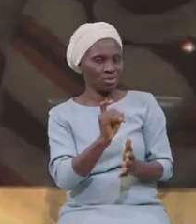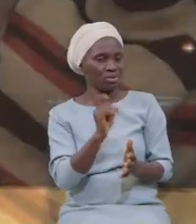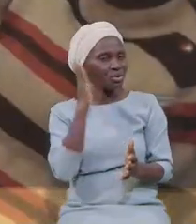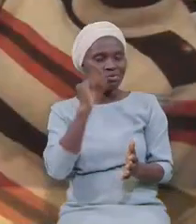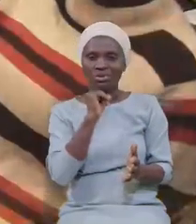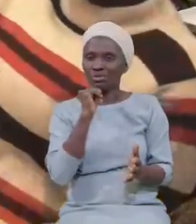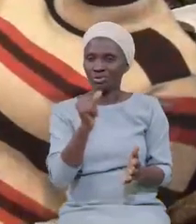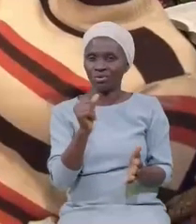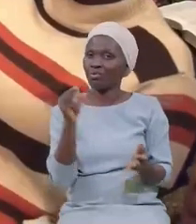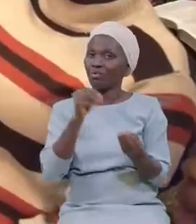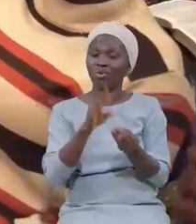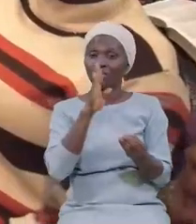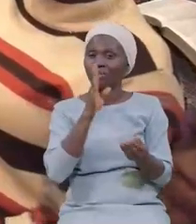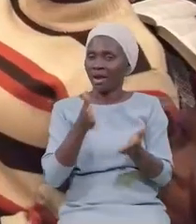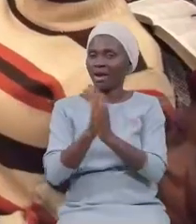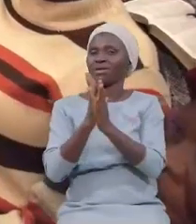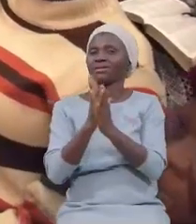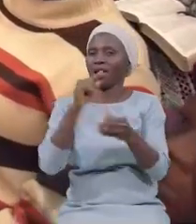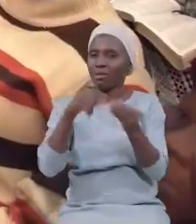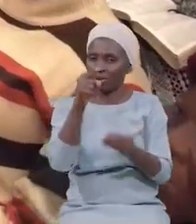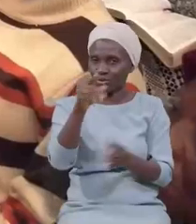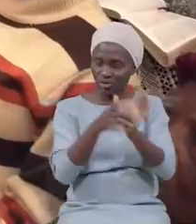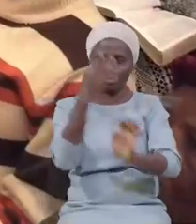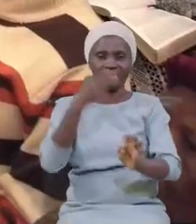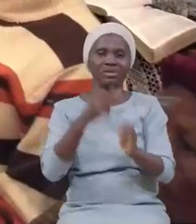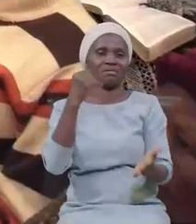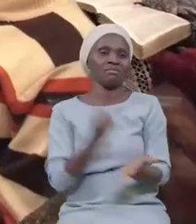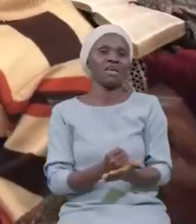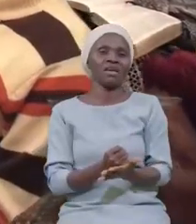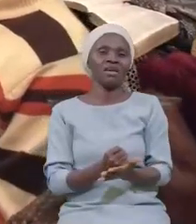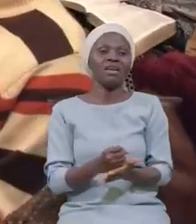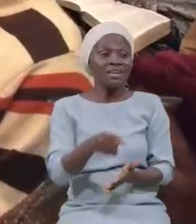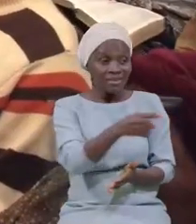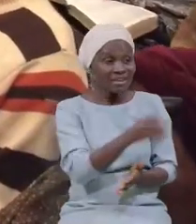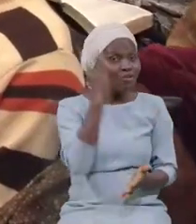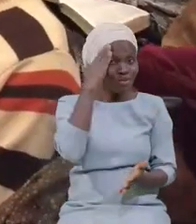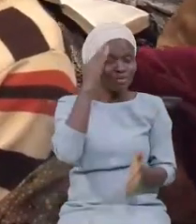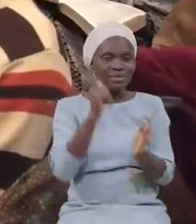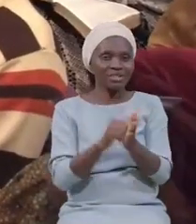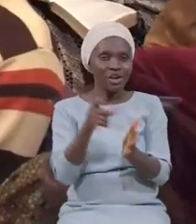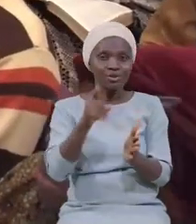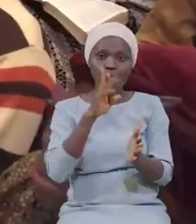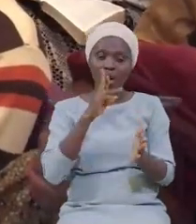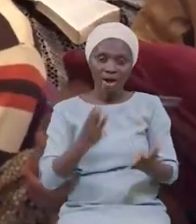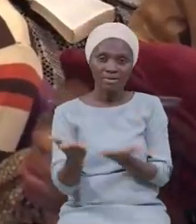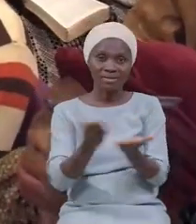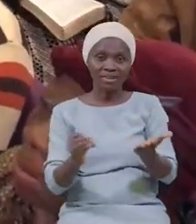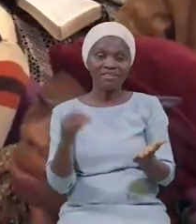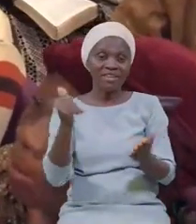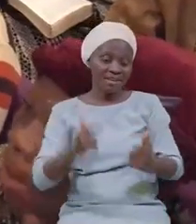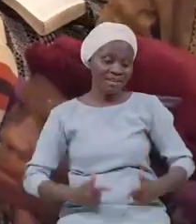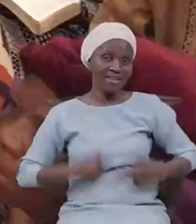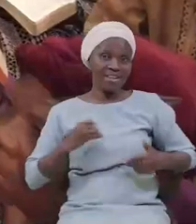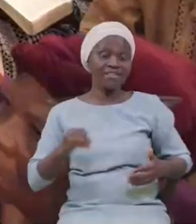ne vous sera plus posée. Ils sauront que vous servez le Dieu vivant, le Dieu